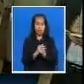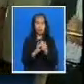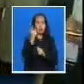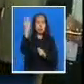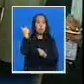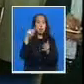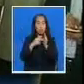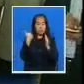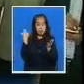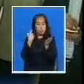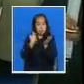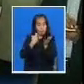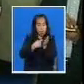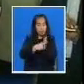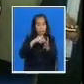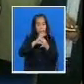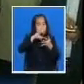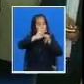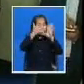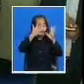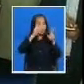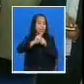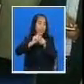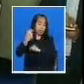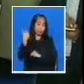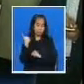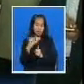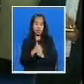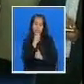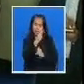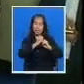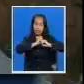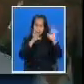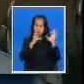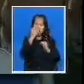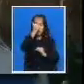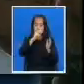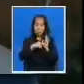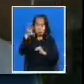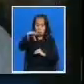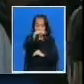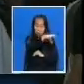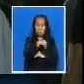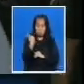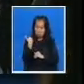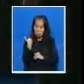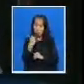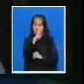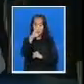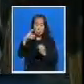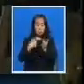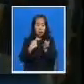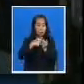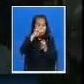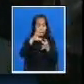ห์ที่มีวันประกันภัยนะครับเราก็ได้เห็นแล้วว่าในบางพื้นที่เนี่ยเขาจะมีระบบประกันอย่างนี้ว่าเกษตรก